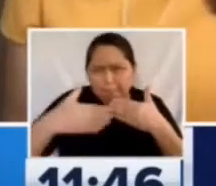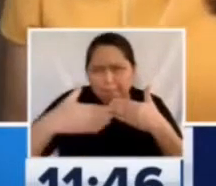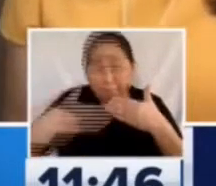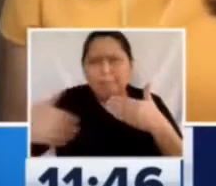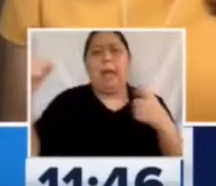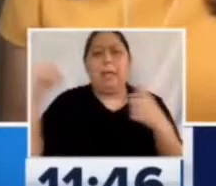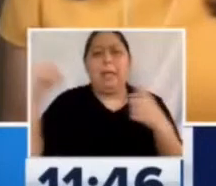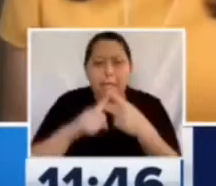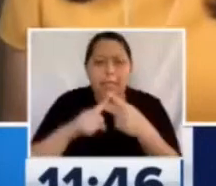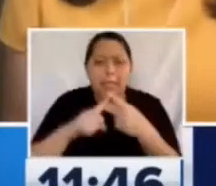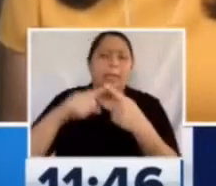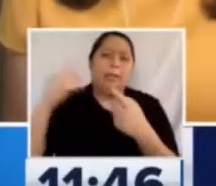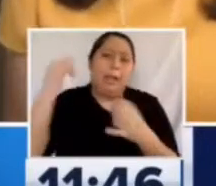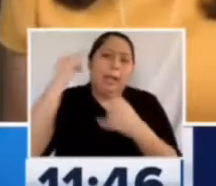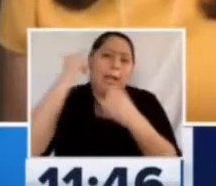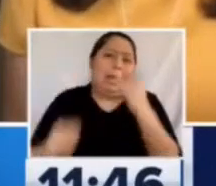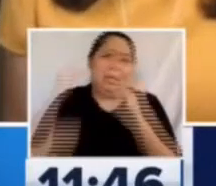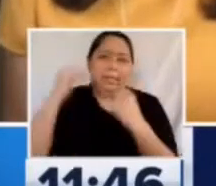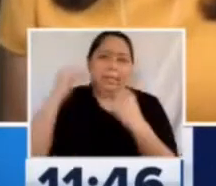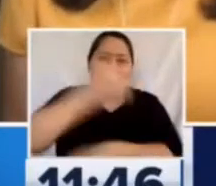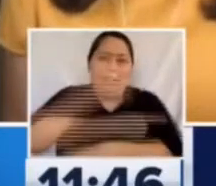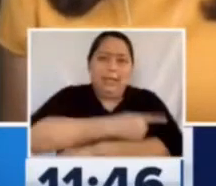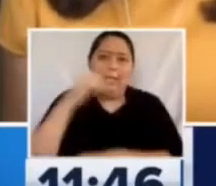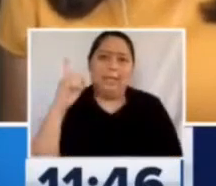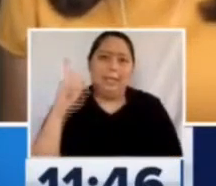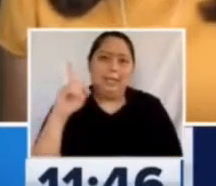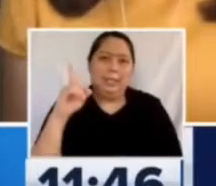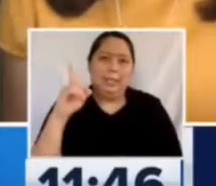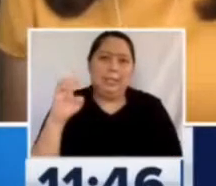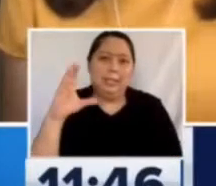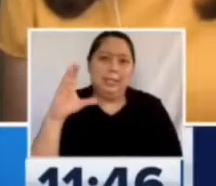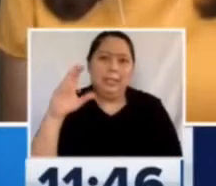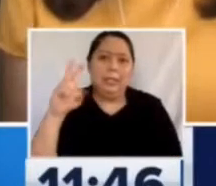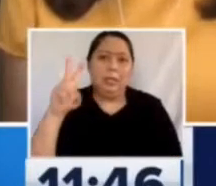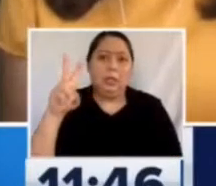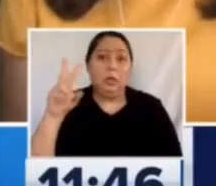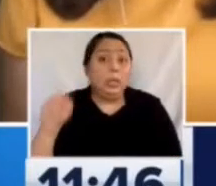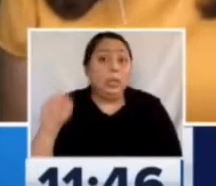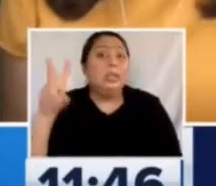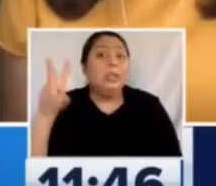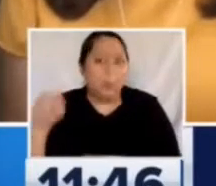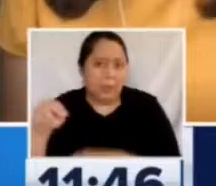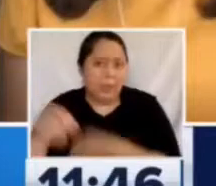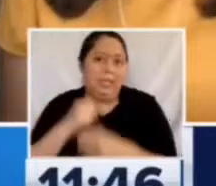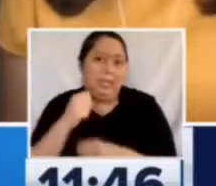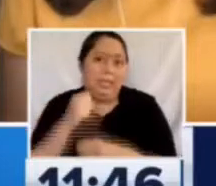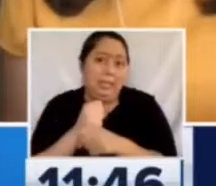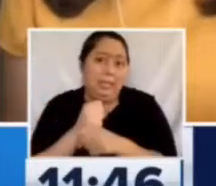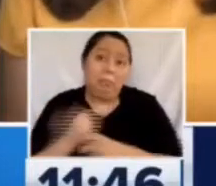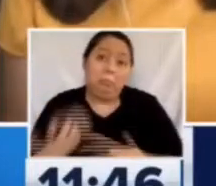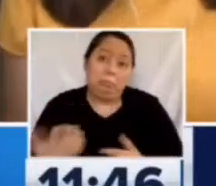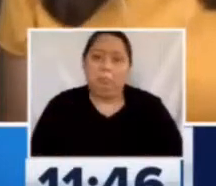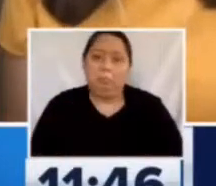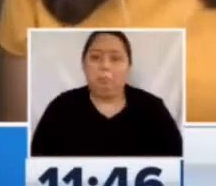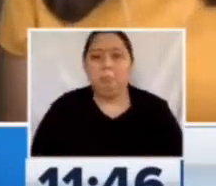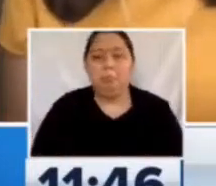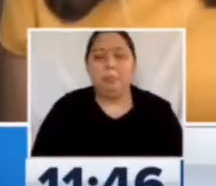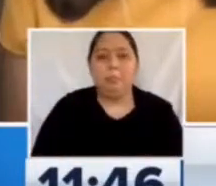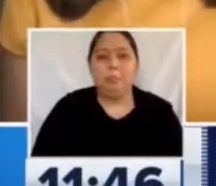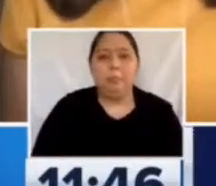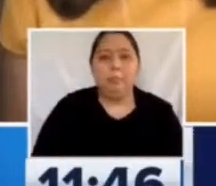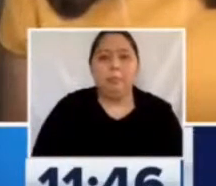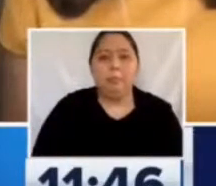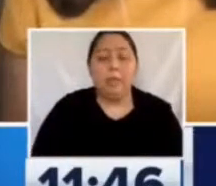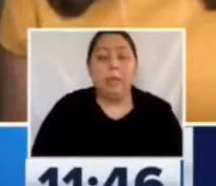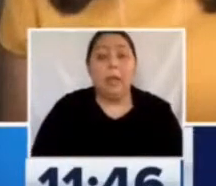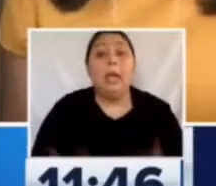Online Resources and Community Hub o yung tinatawag na TORCH o program. Ano po yung nilalaman nito at paano po ito